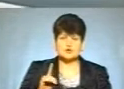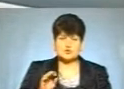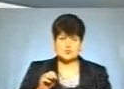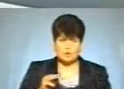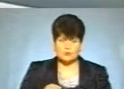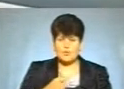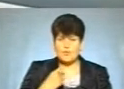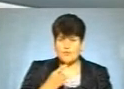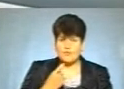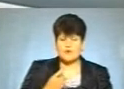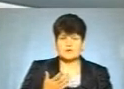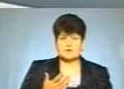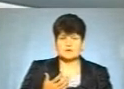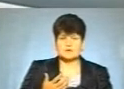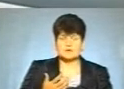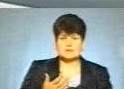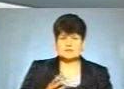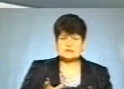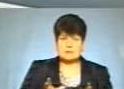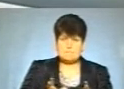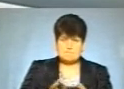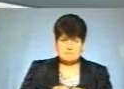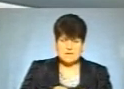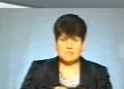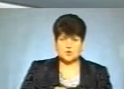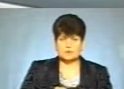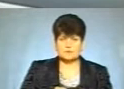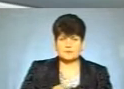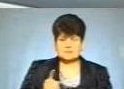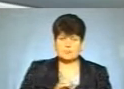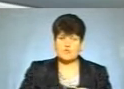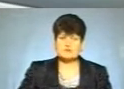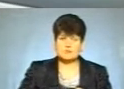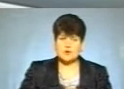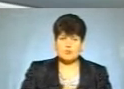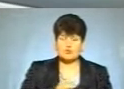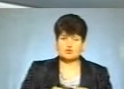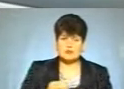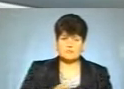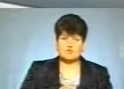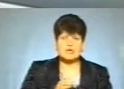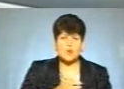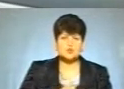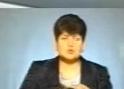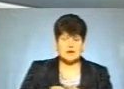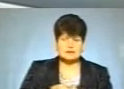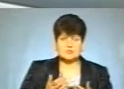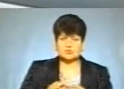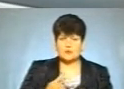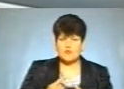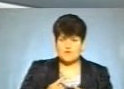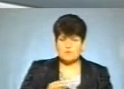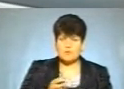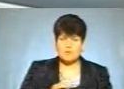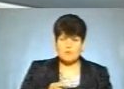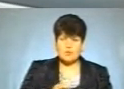говорить закон наш про професійні спілки, тобто спільно з профспілками роботодавець проводить консультації. Якщо ми говоримо вже